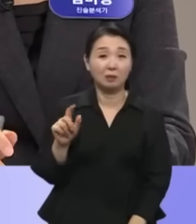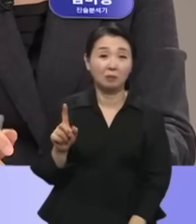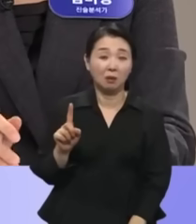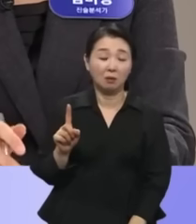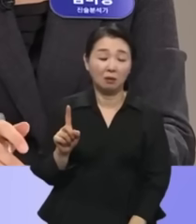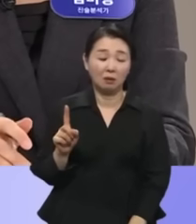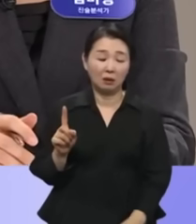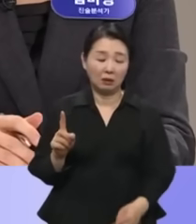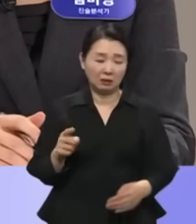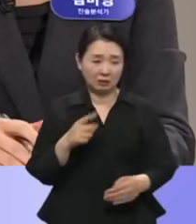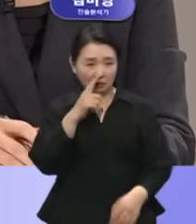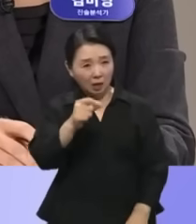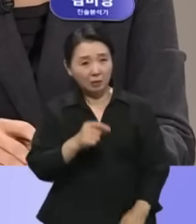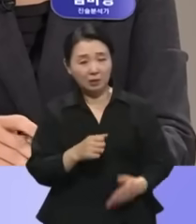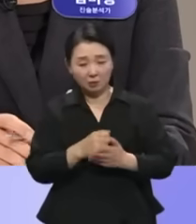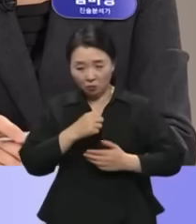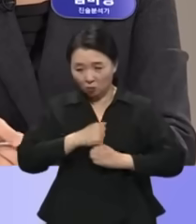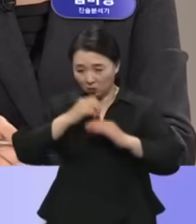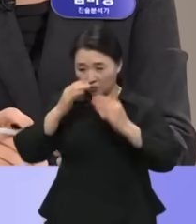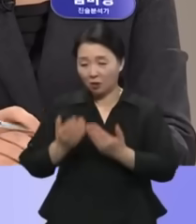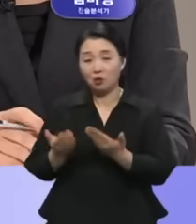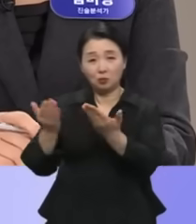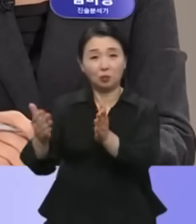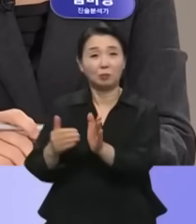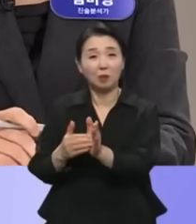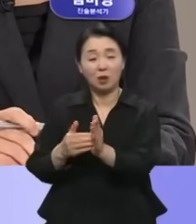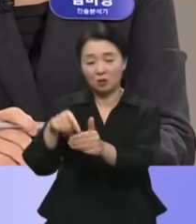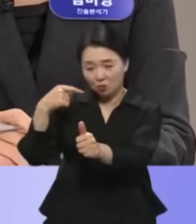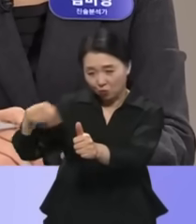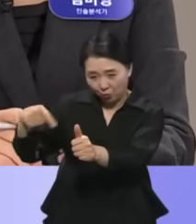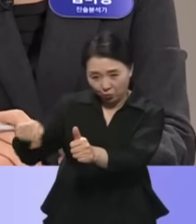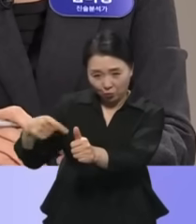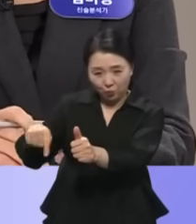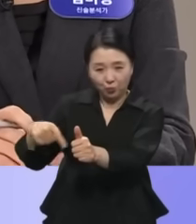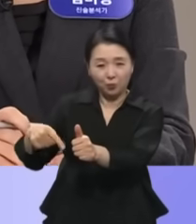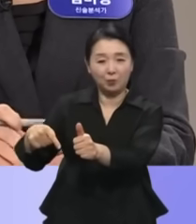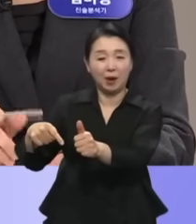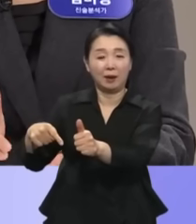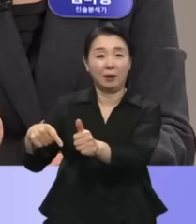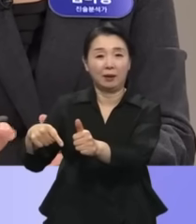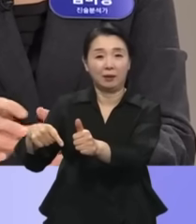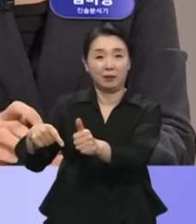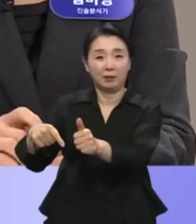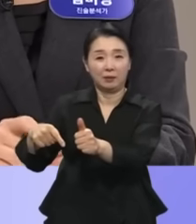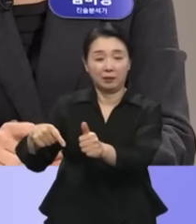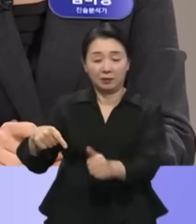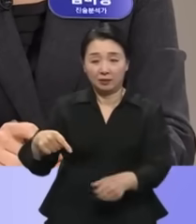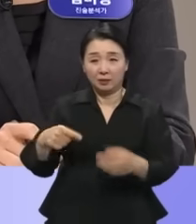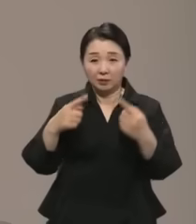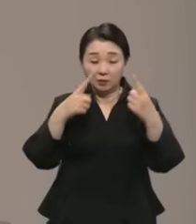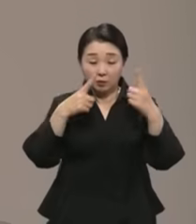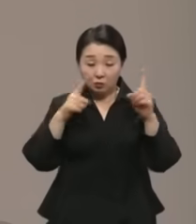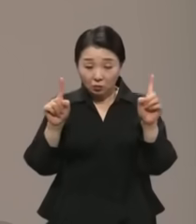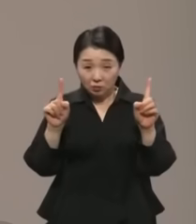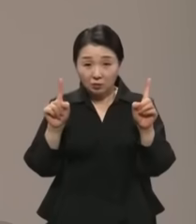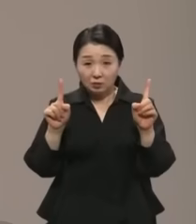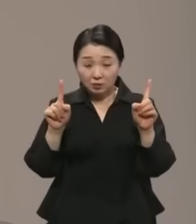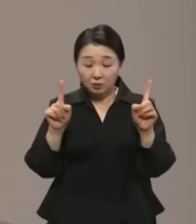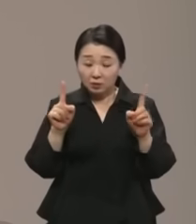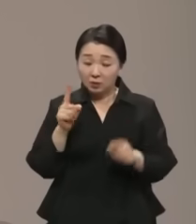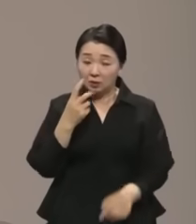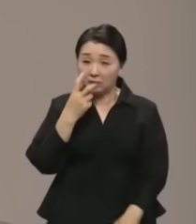상황에 대해서 주위상 고지하고 뭐 교육도 하고 한다라고 하는데요 실제로이 수능 감독관에 대한 이제